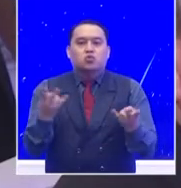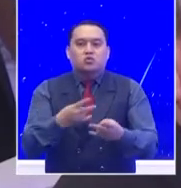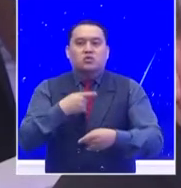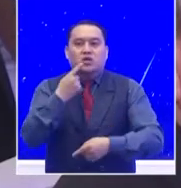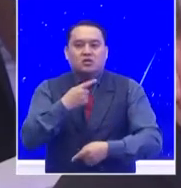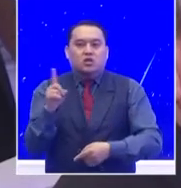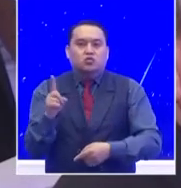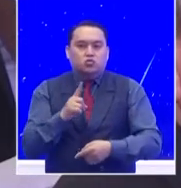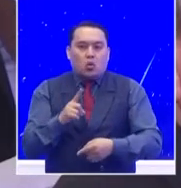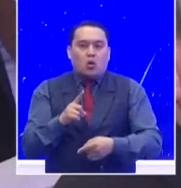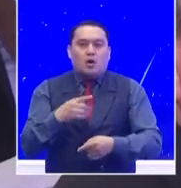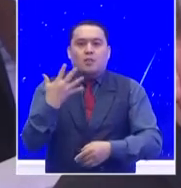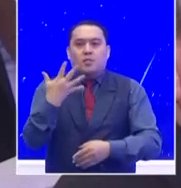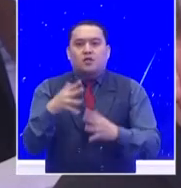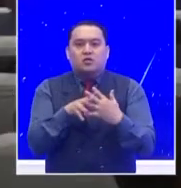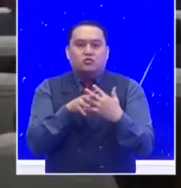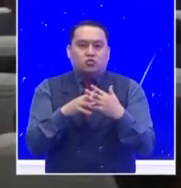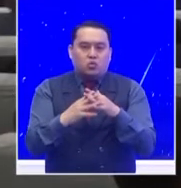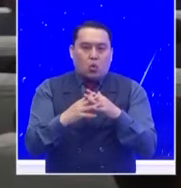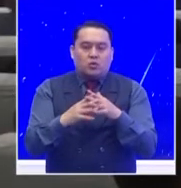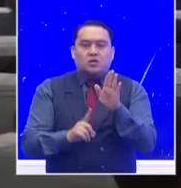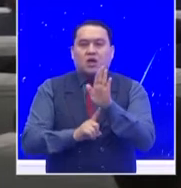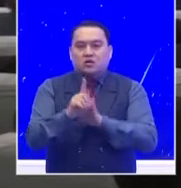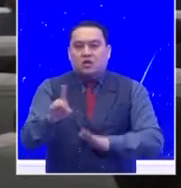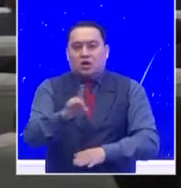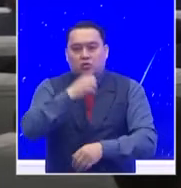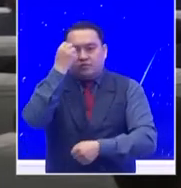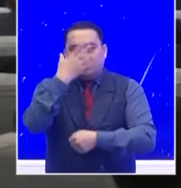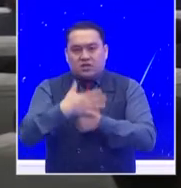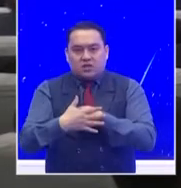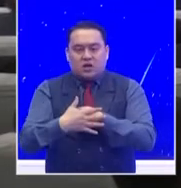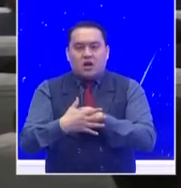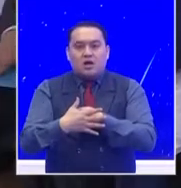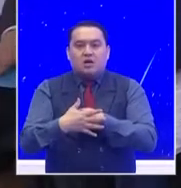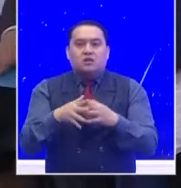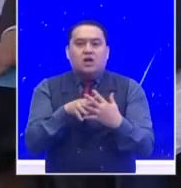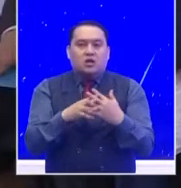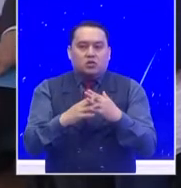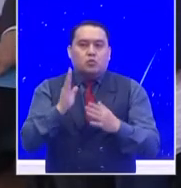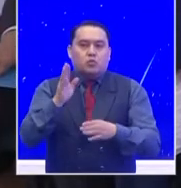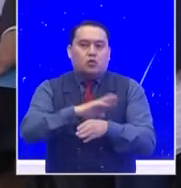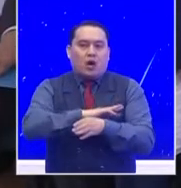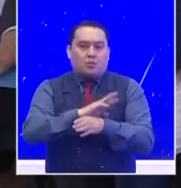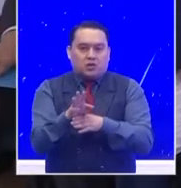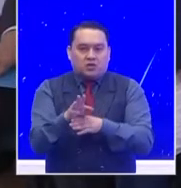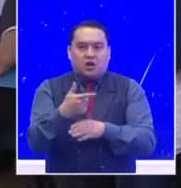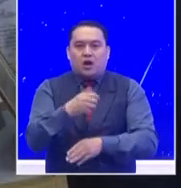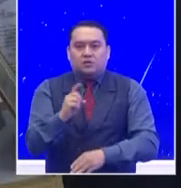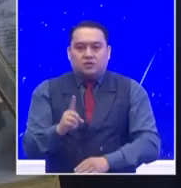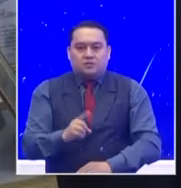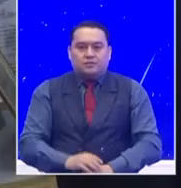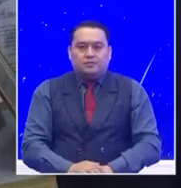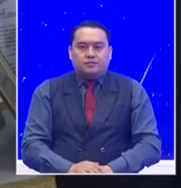в нынешнем году в 5 селах региона, начиная с районного центра Баканаса, население будет обеспечено природным газом.